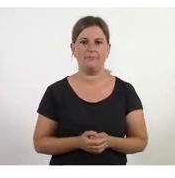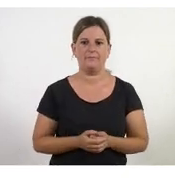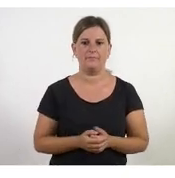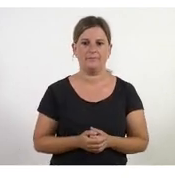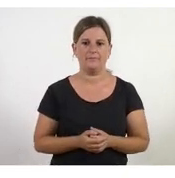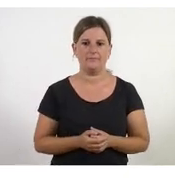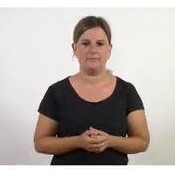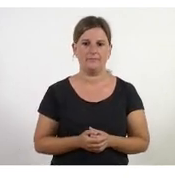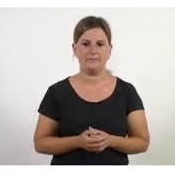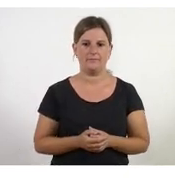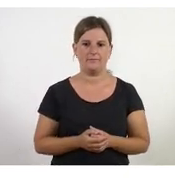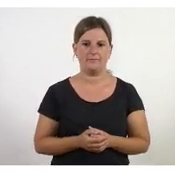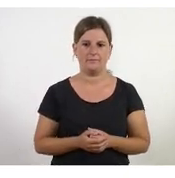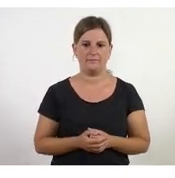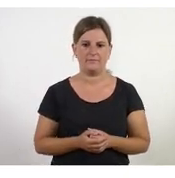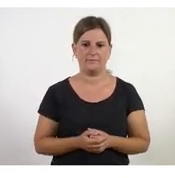Ah, vale.